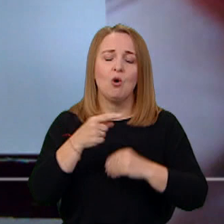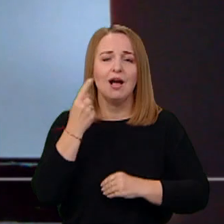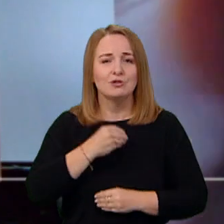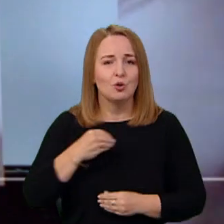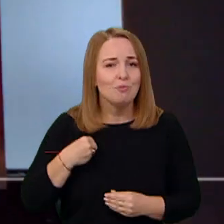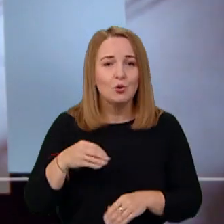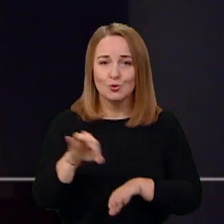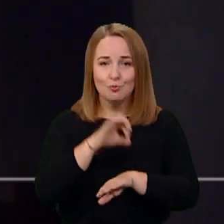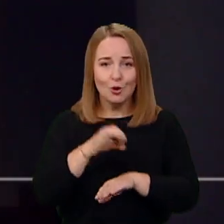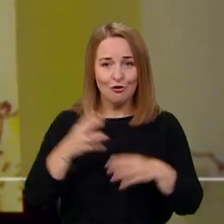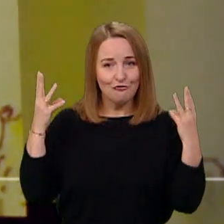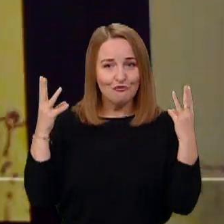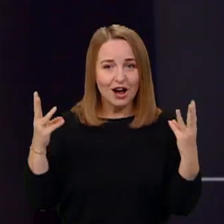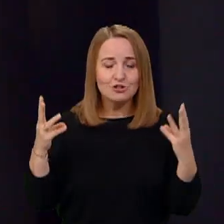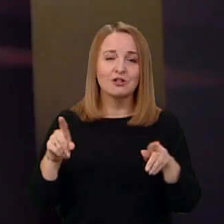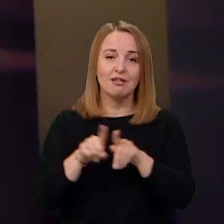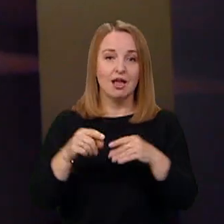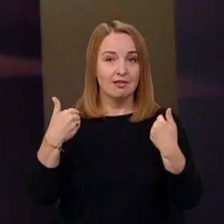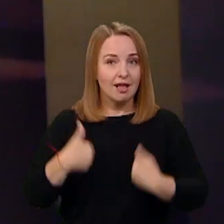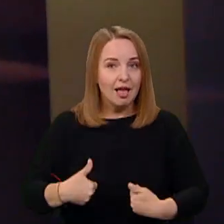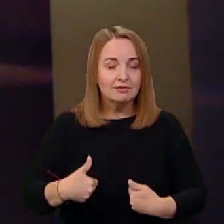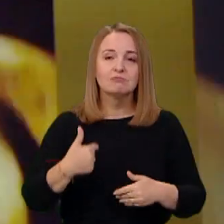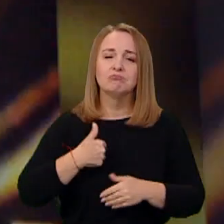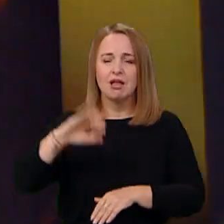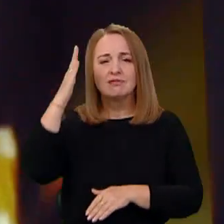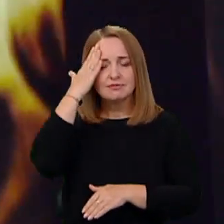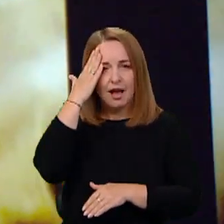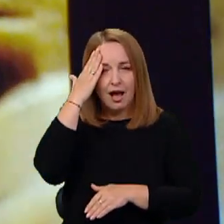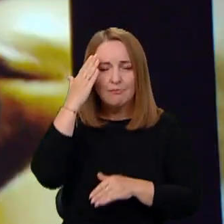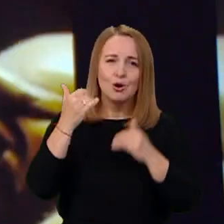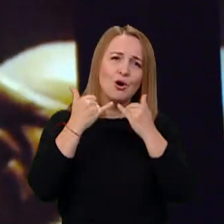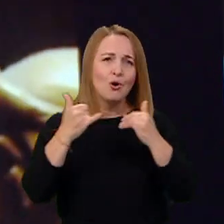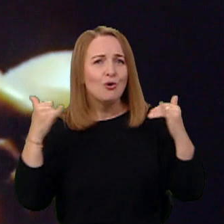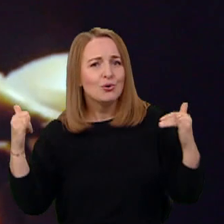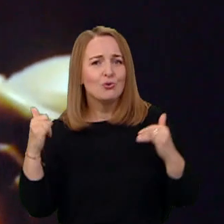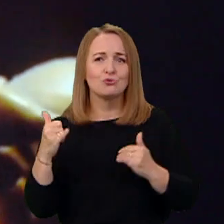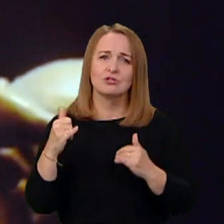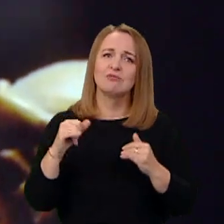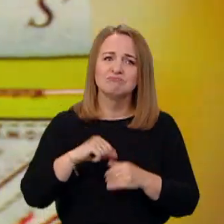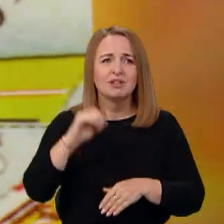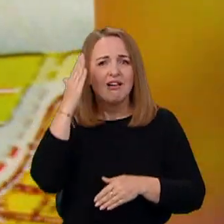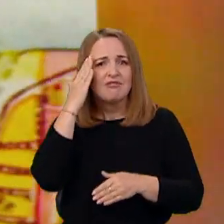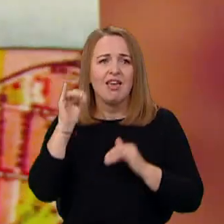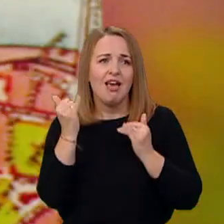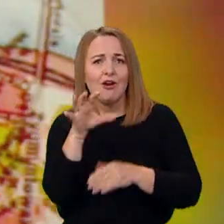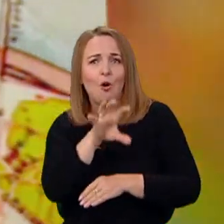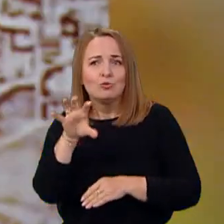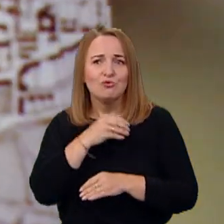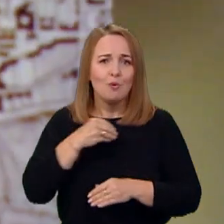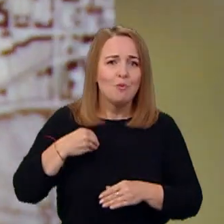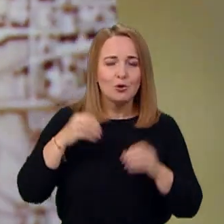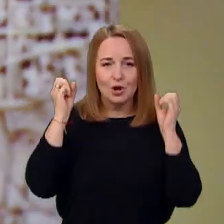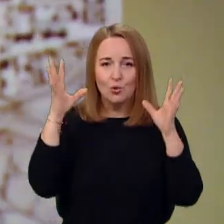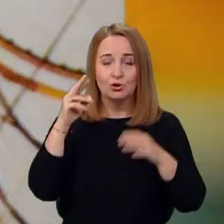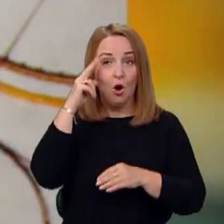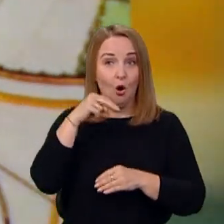ważny również dla nas, muzealników, ponieważ poznajemy zupełnie odmienne spojrzenie na naszą kulturę i historię. Mój ojciec jest Czechem, a